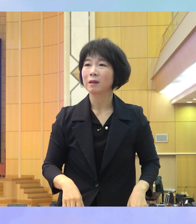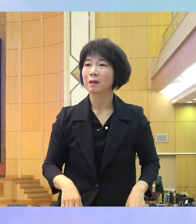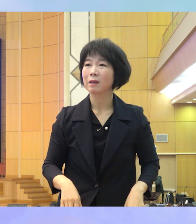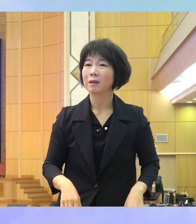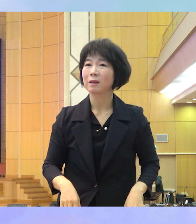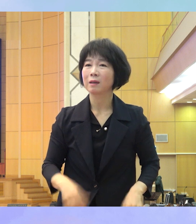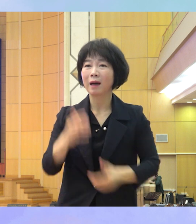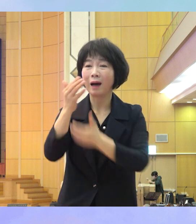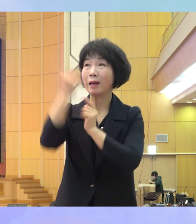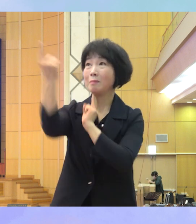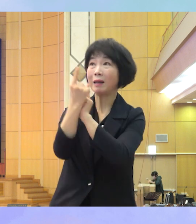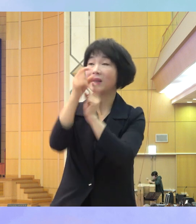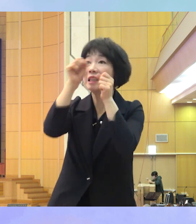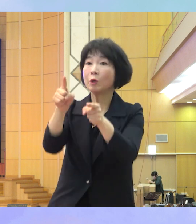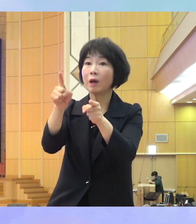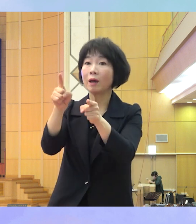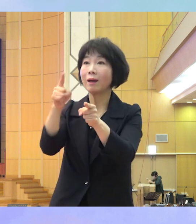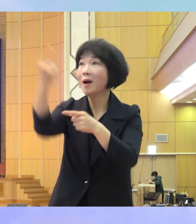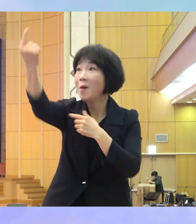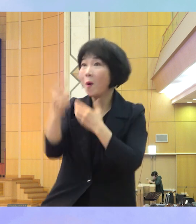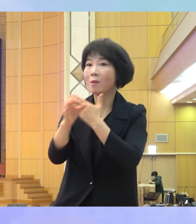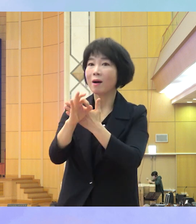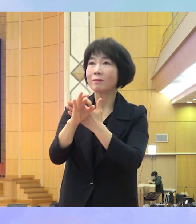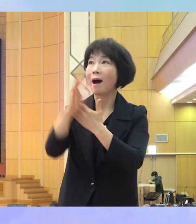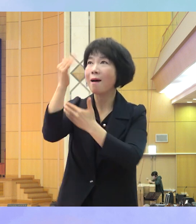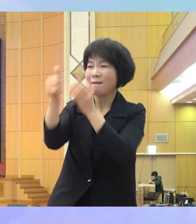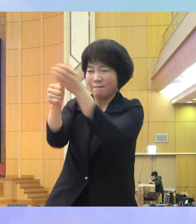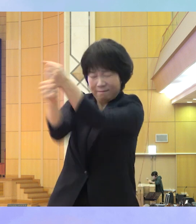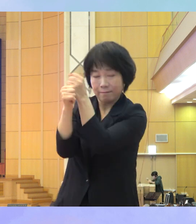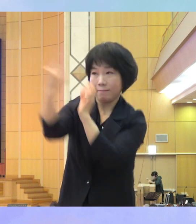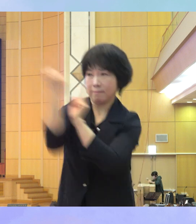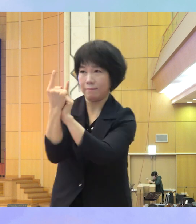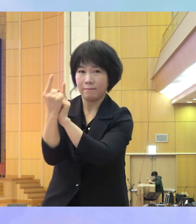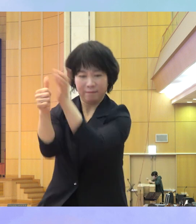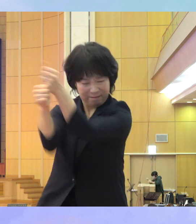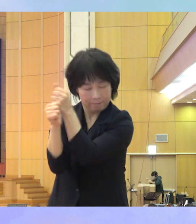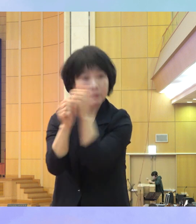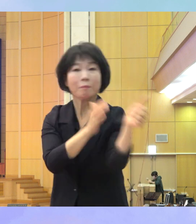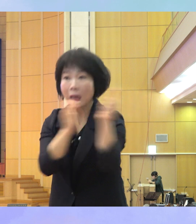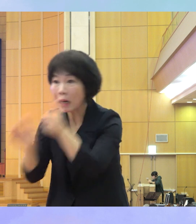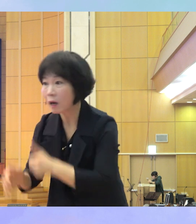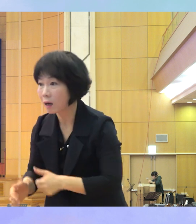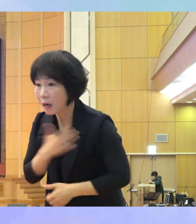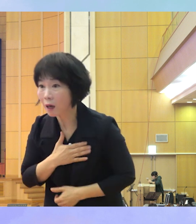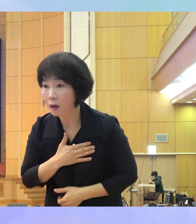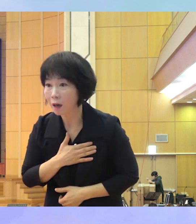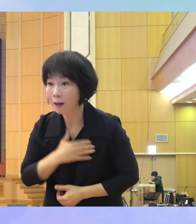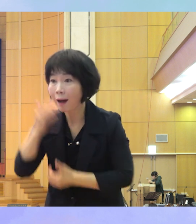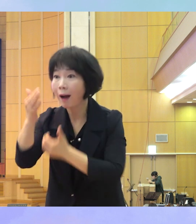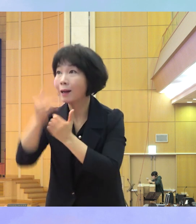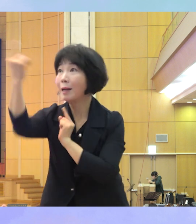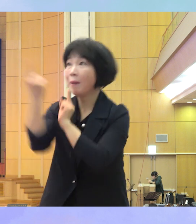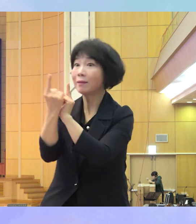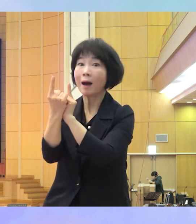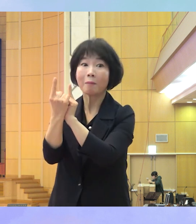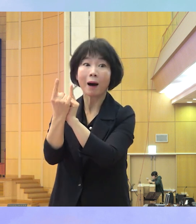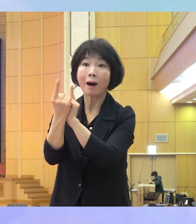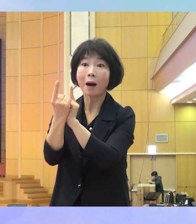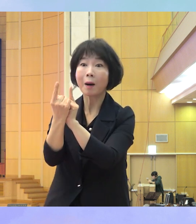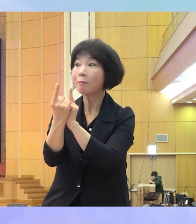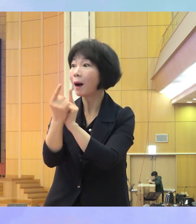주님 만날 수 있는 기회가 딱 오면 주님을 만나세요. 주님을 만나니까 어떻게 해야 돼? 기도하라는